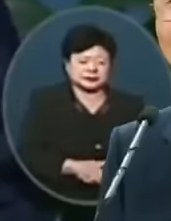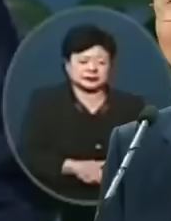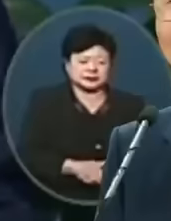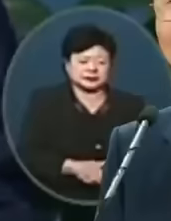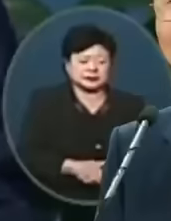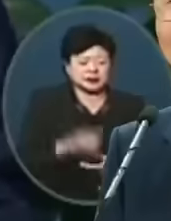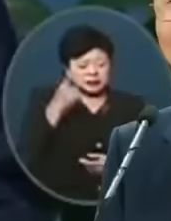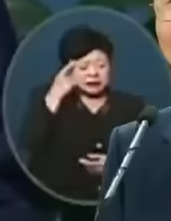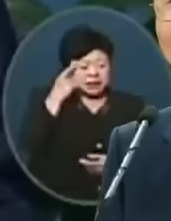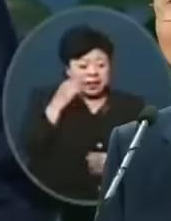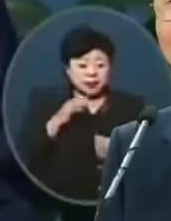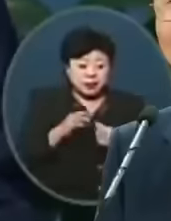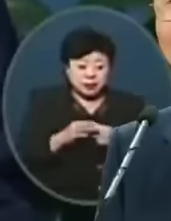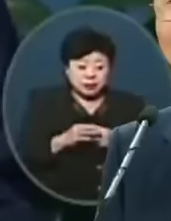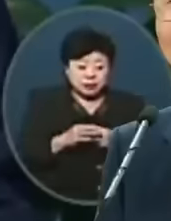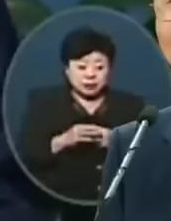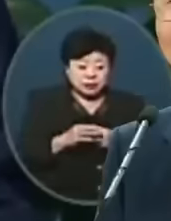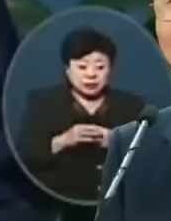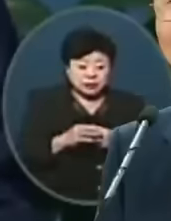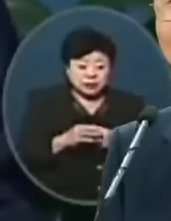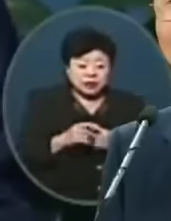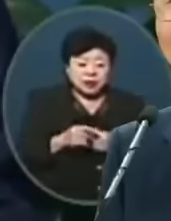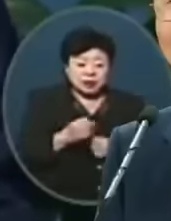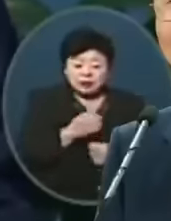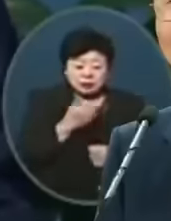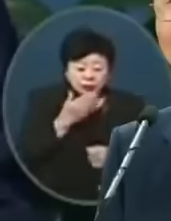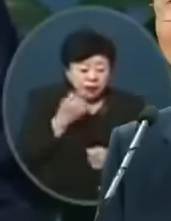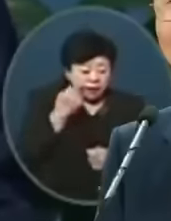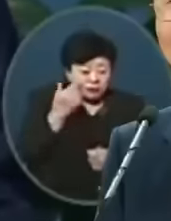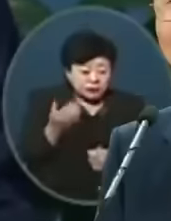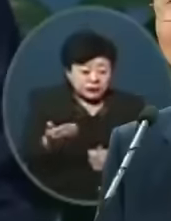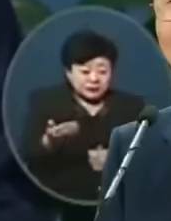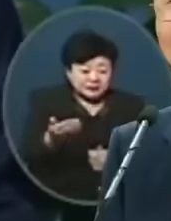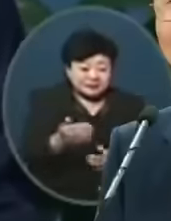그 생각을 하면 뒷감당을 어떻게 하려고 저런 소리 하냐?